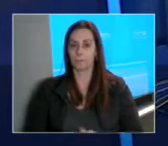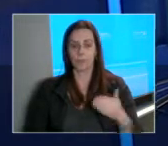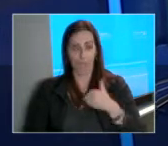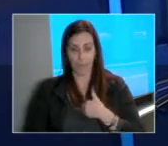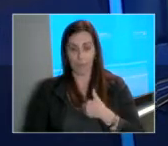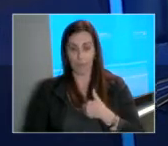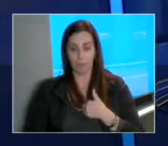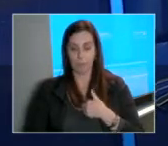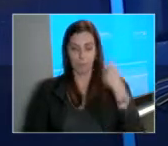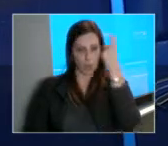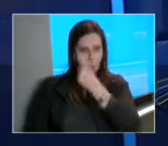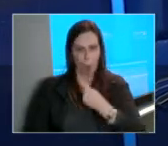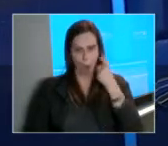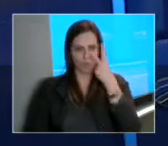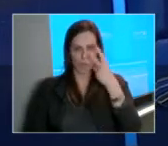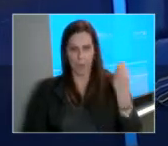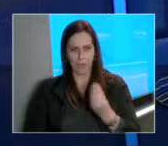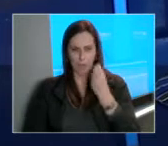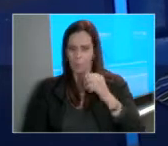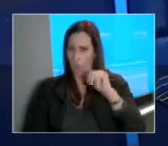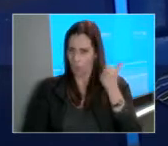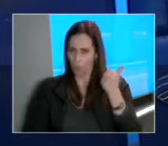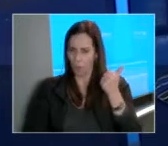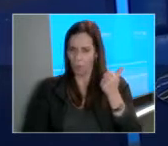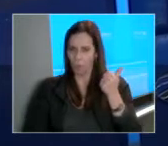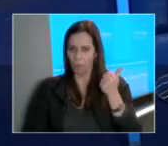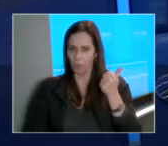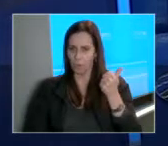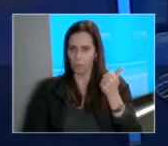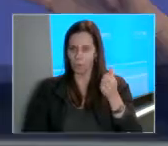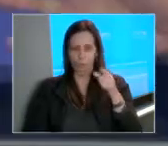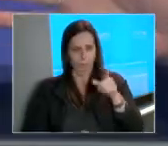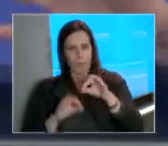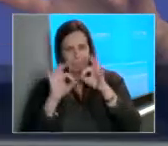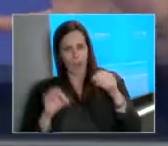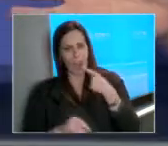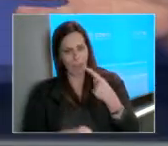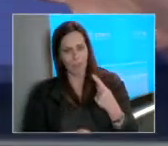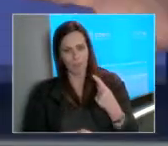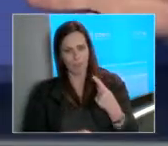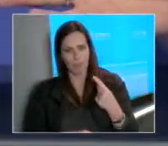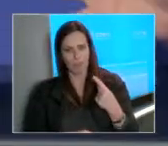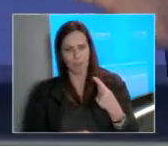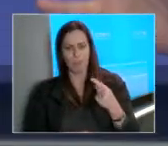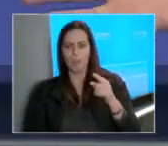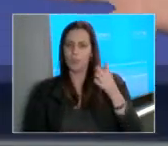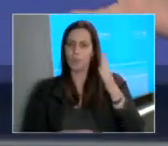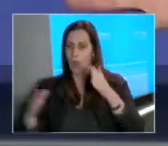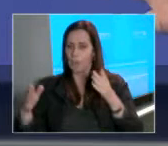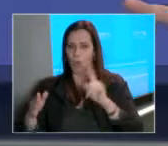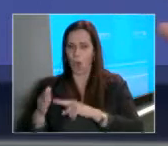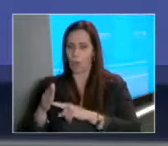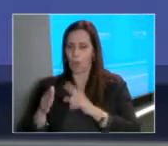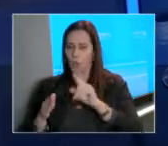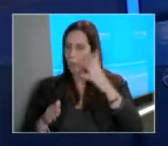אני תוהה שני דברים. קודם כל, את התחלת ככה להגיד את זה בחצי מילה, שהימין לא כל כך